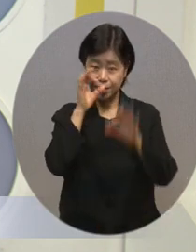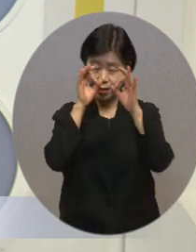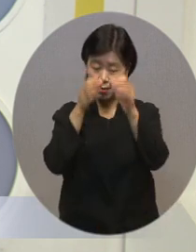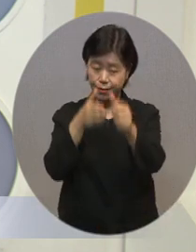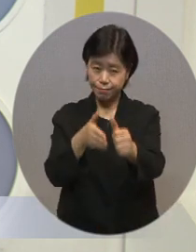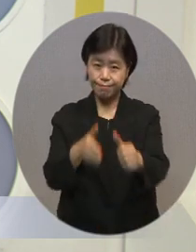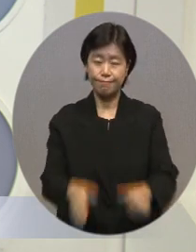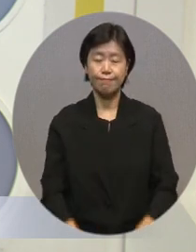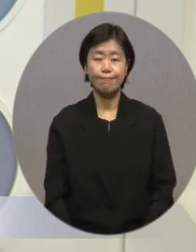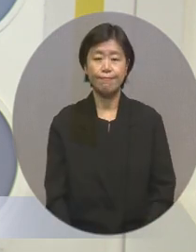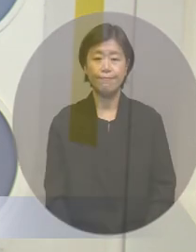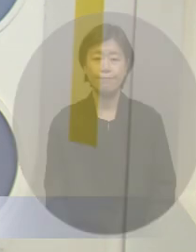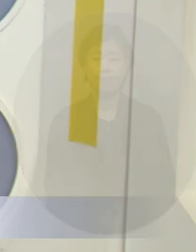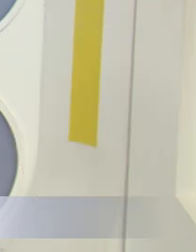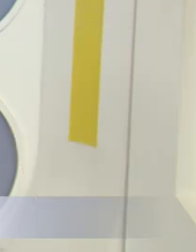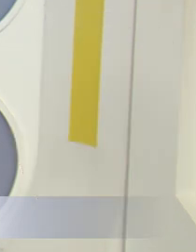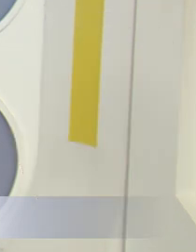수 있습니다